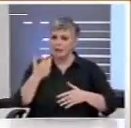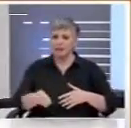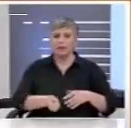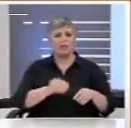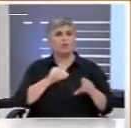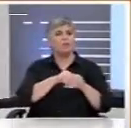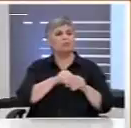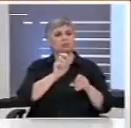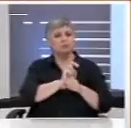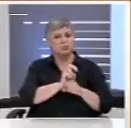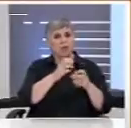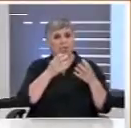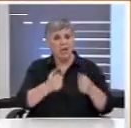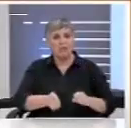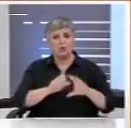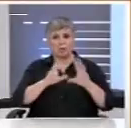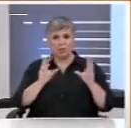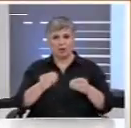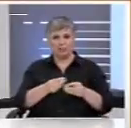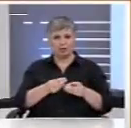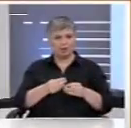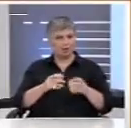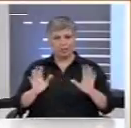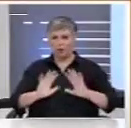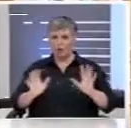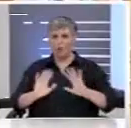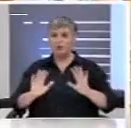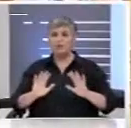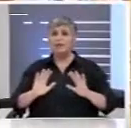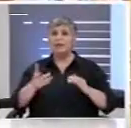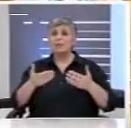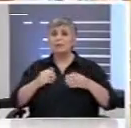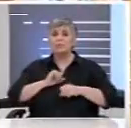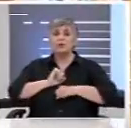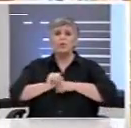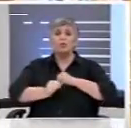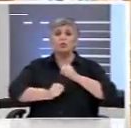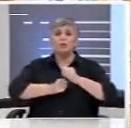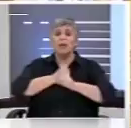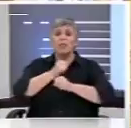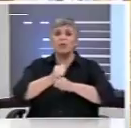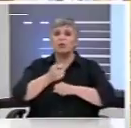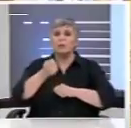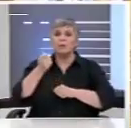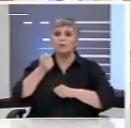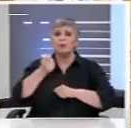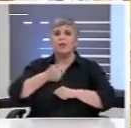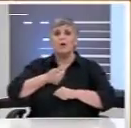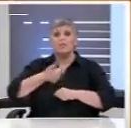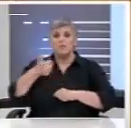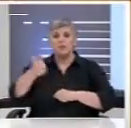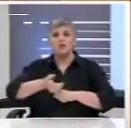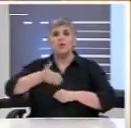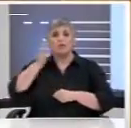το κάνουμε βιώσιμο, αλλά να προσπαθήσουμε να γίνει πραγματικά βιώσιμο με λογικά πλεονάσματα και